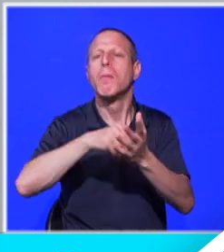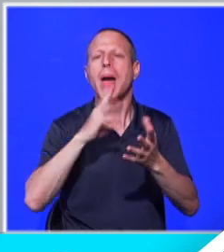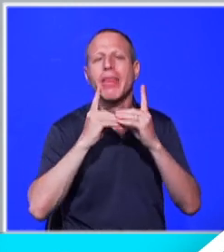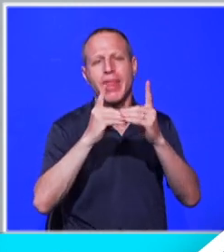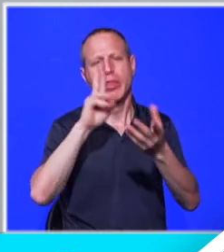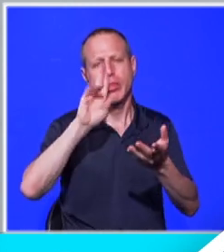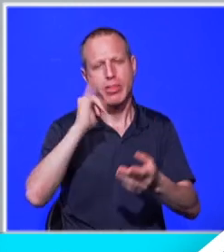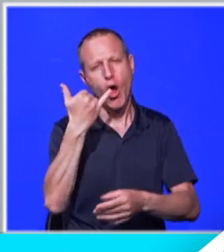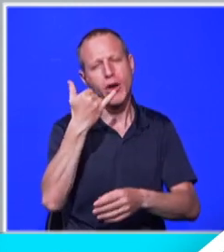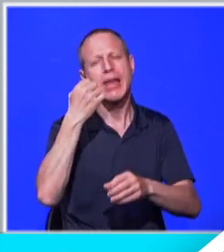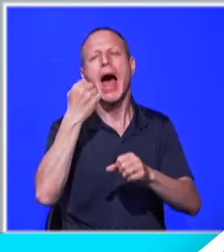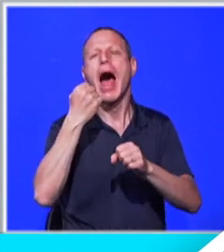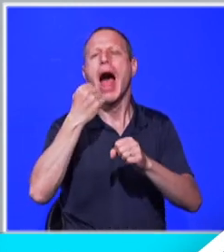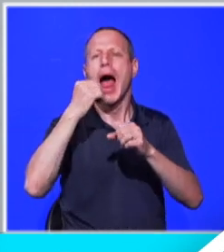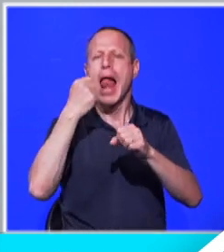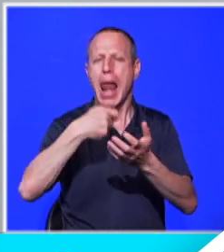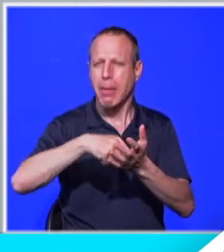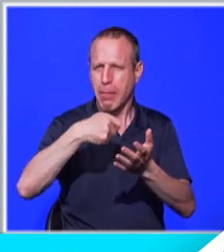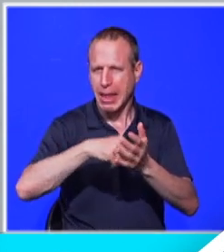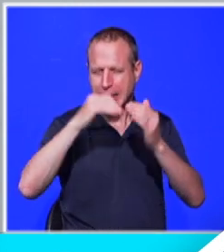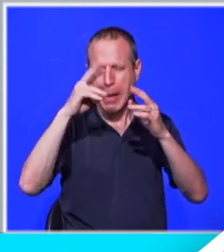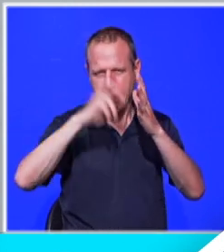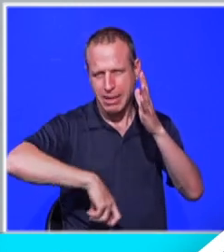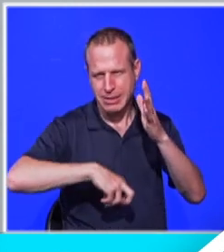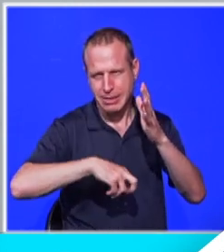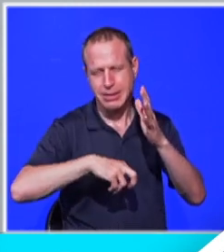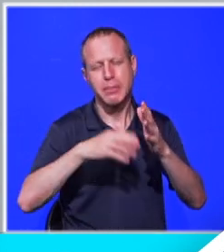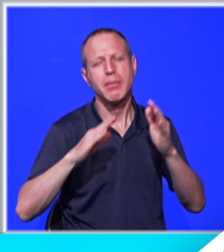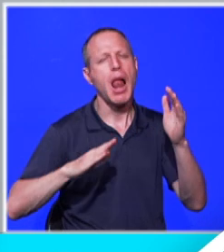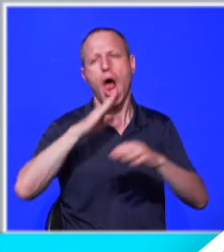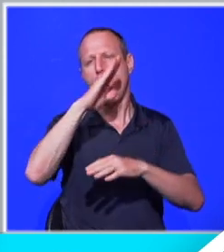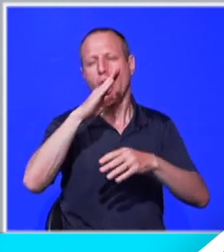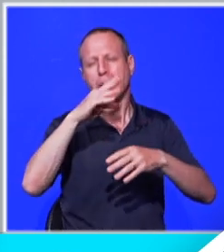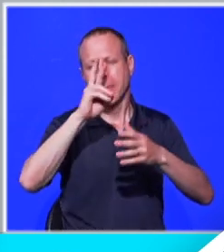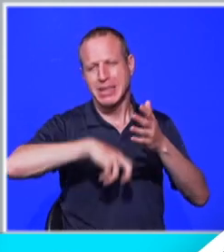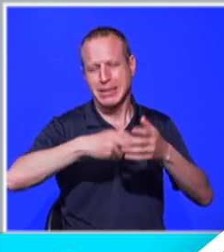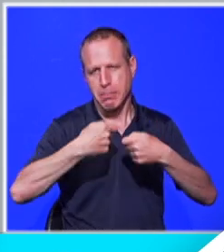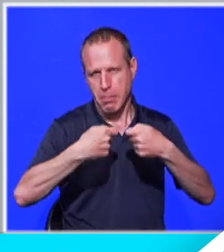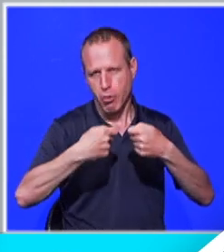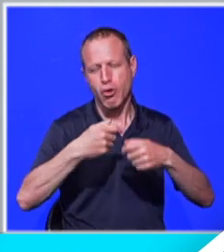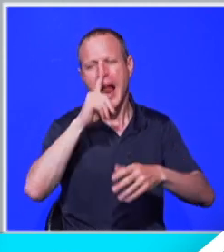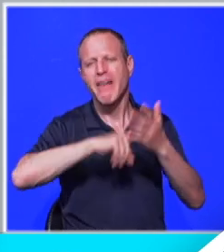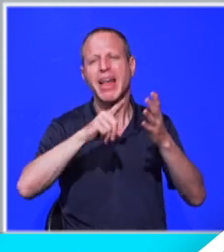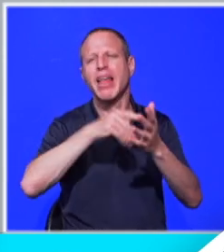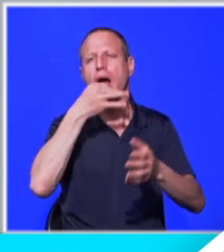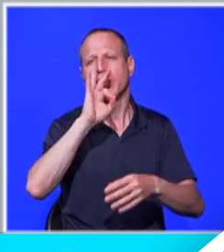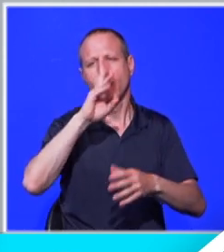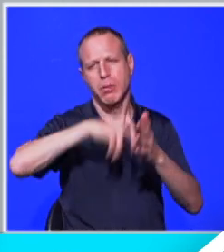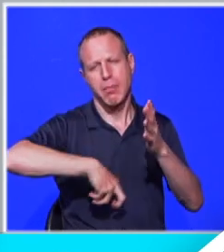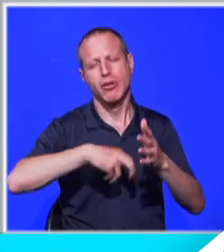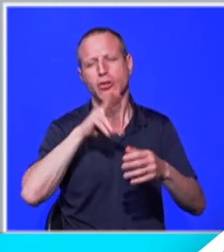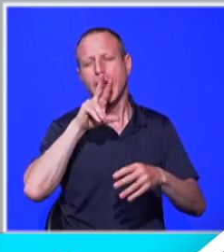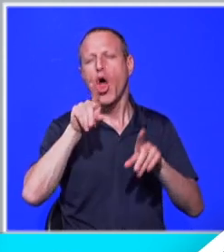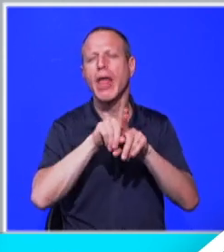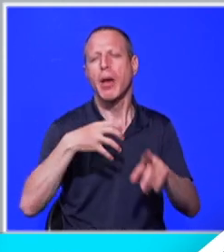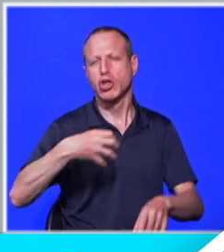מיסים שיזניקו את הפעילות במשק? לבטל את הטבות המס לאותם טייקונים שדיברנו על זה שתי דקות קודם.